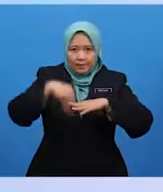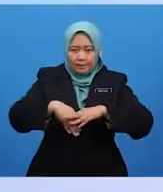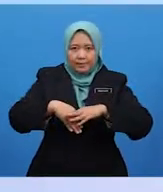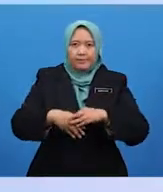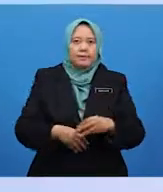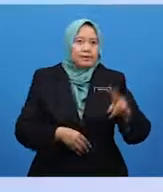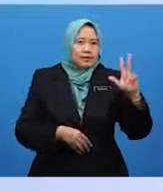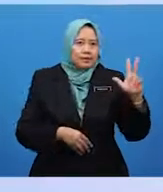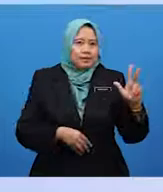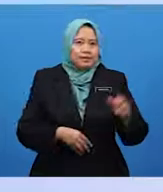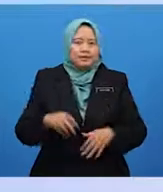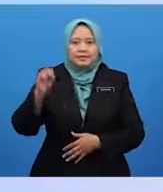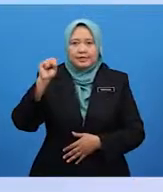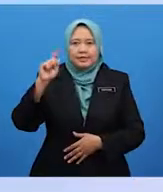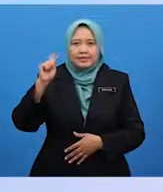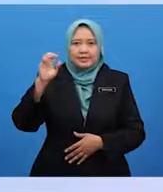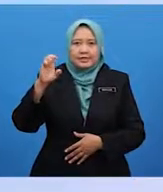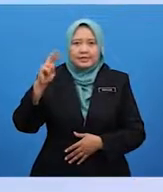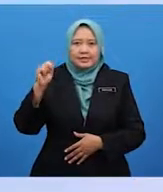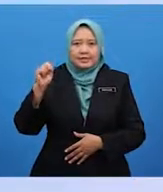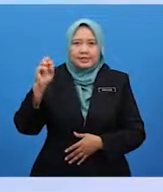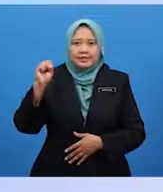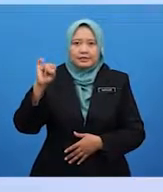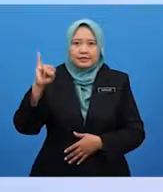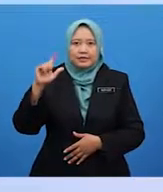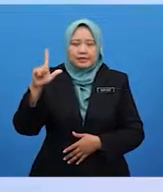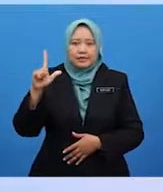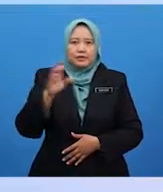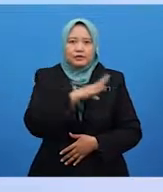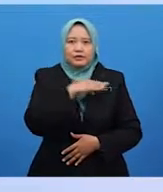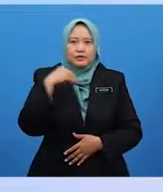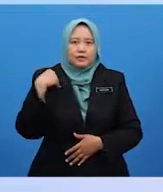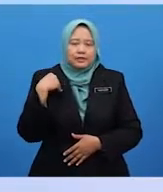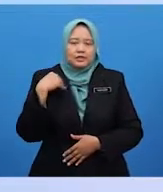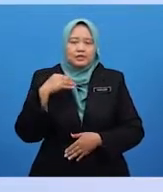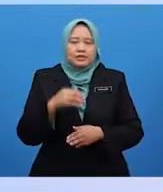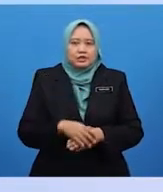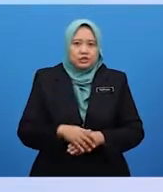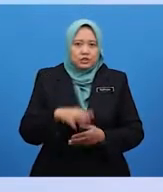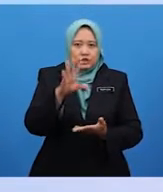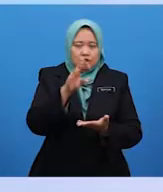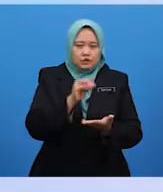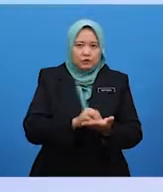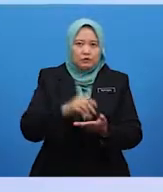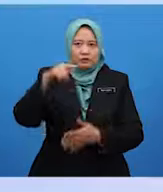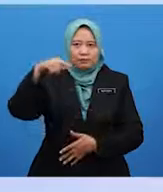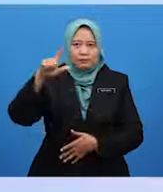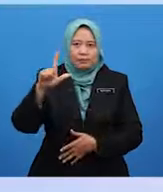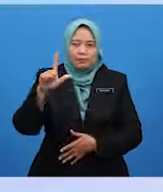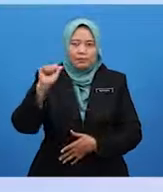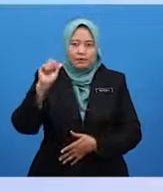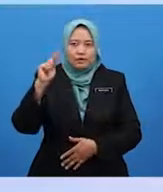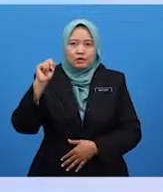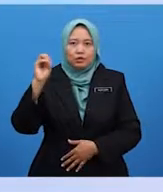cetakan planografi. Kita ada kesemuanya ada empat. Ada empat, ya. Cetakan timbulan. Cetakan